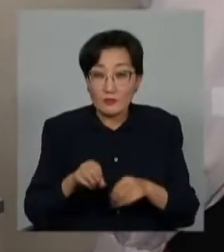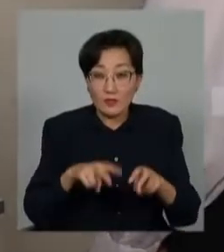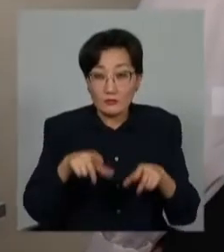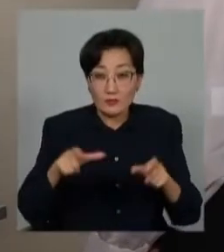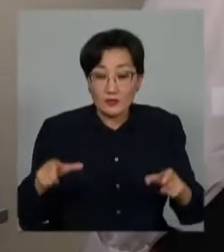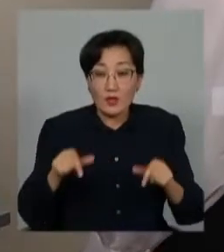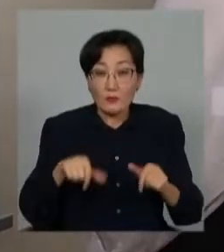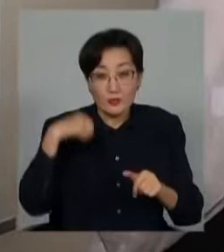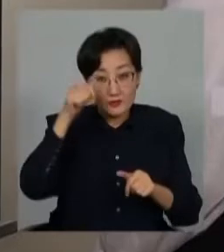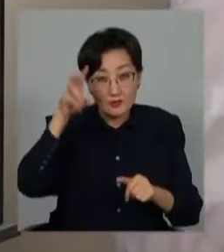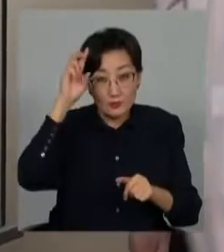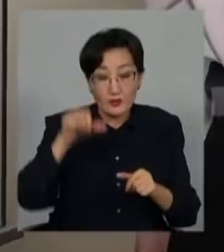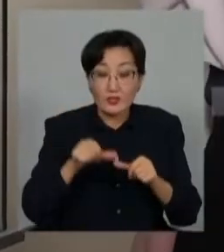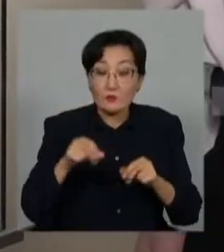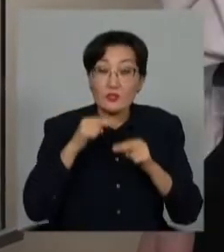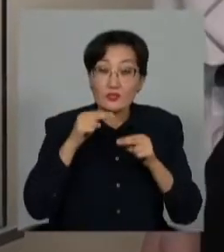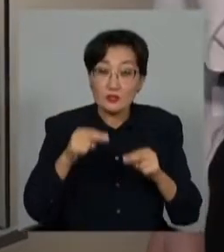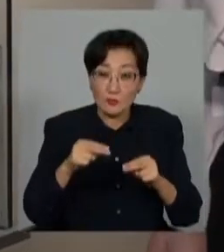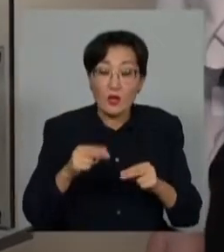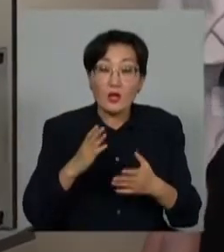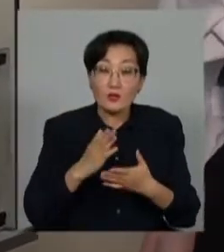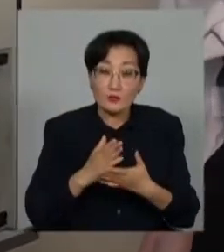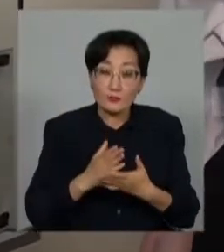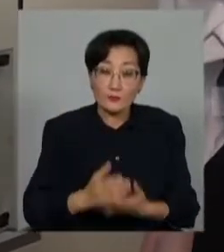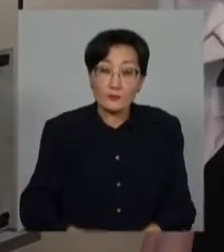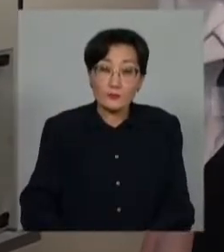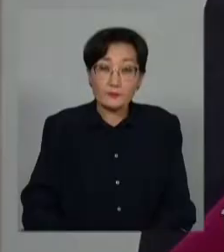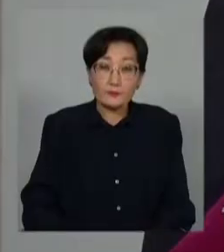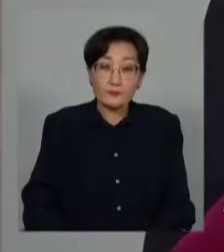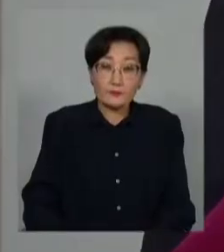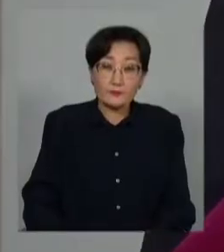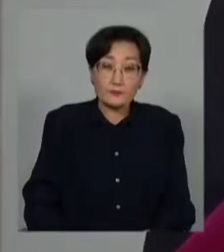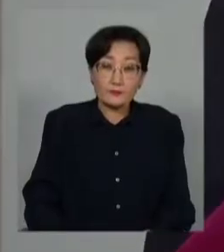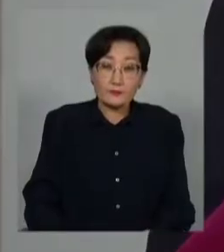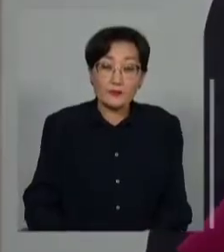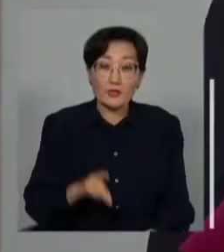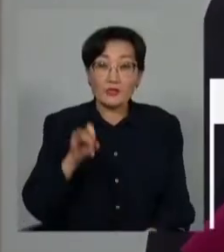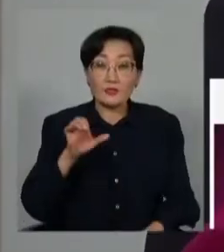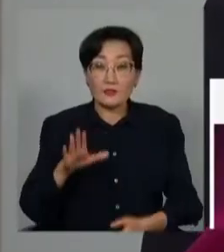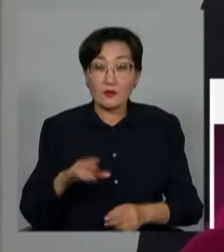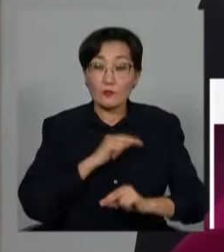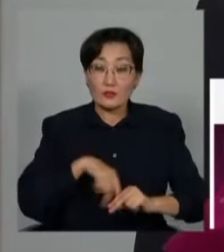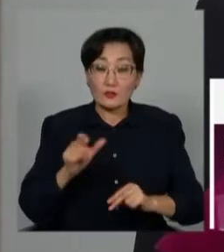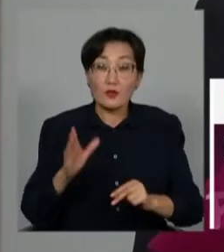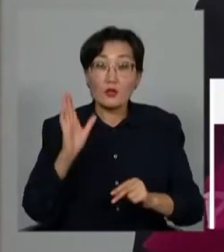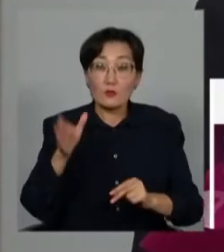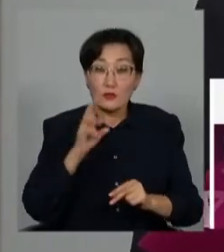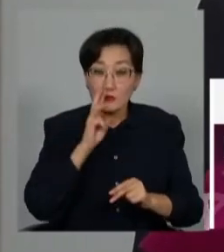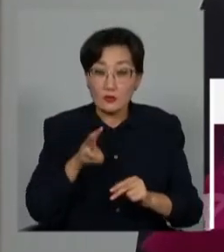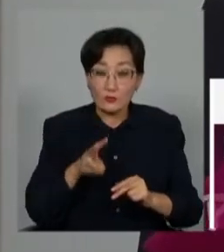мамандарға да биыл мемлекет айрықша көңіл бөліп отырғанын айта кету керек. Архив қызметкерлерінің алдағы уақыттағы жалақысы 3